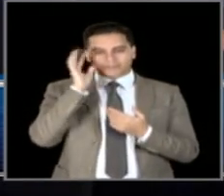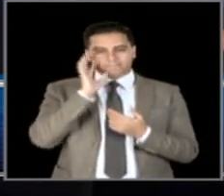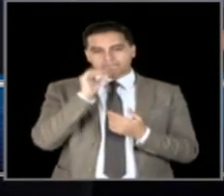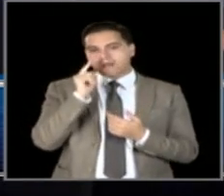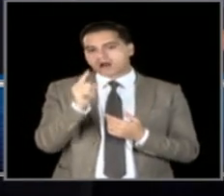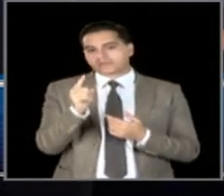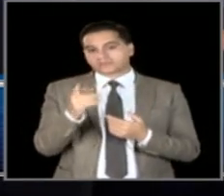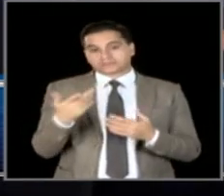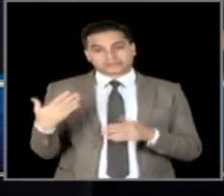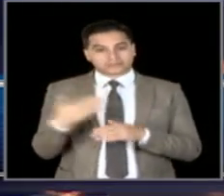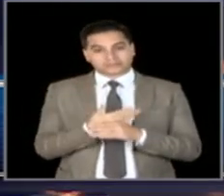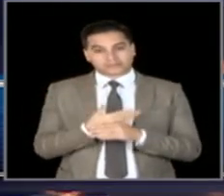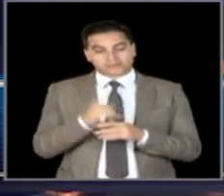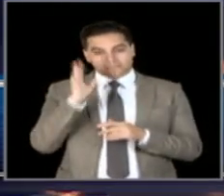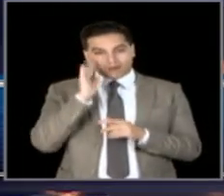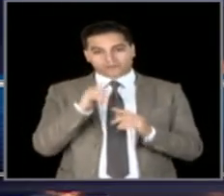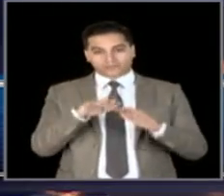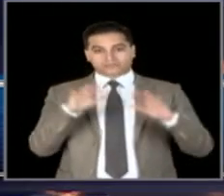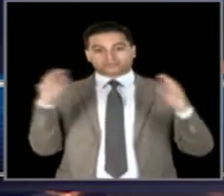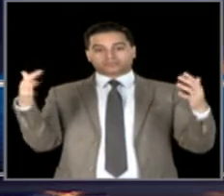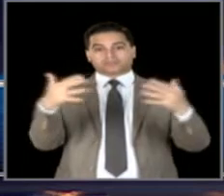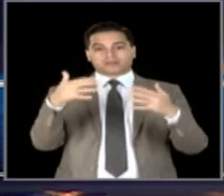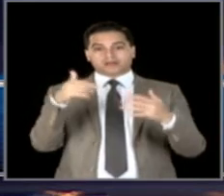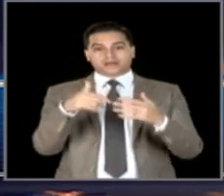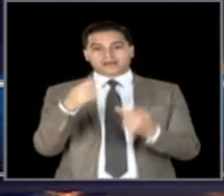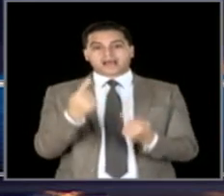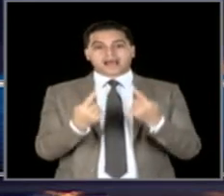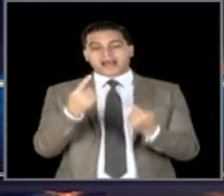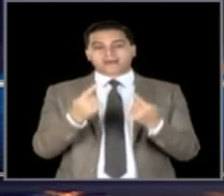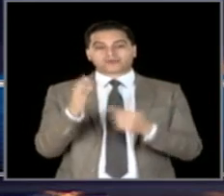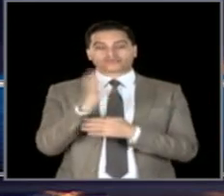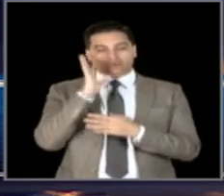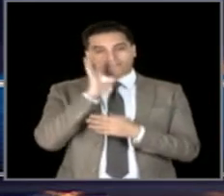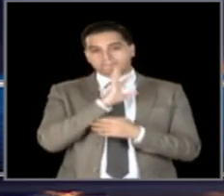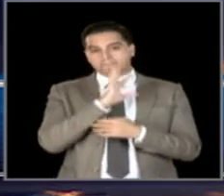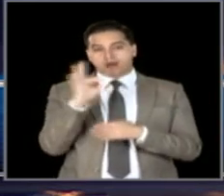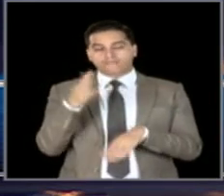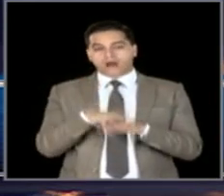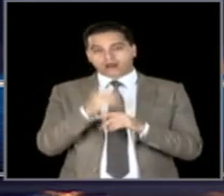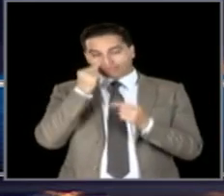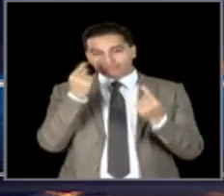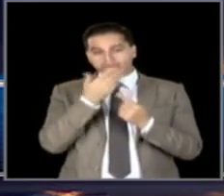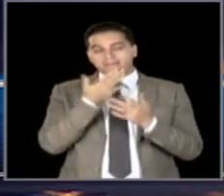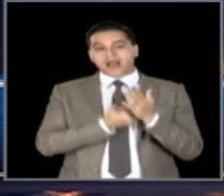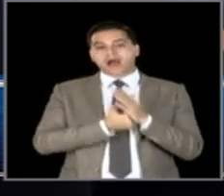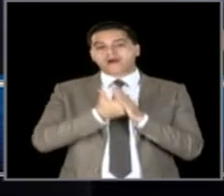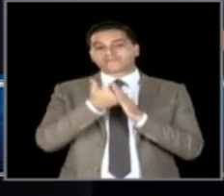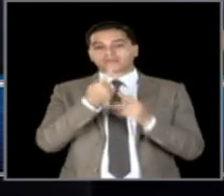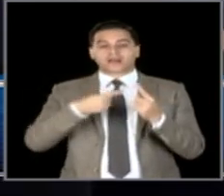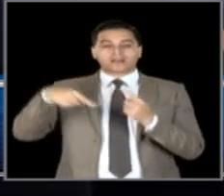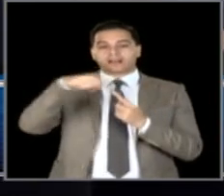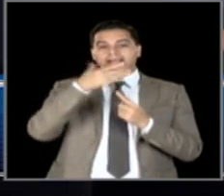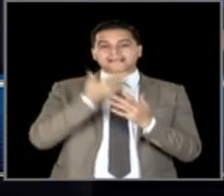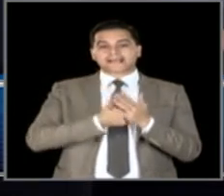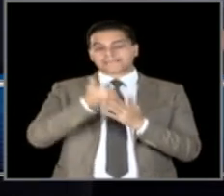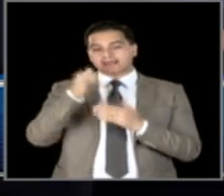قديما محاط بالغابات البكر ومشهور بالمناظر الطبيعيه الجميله